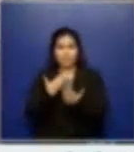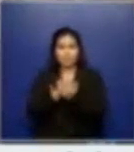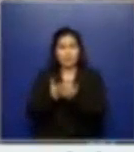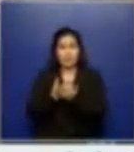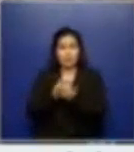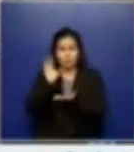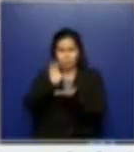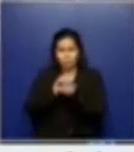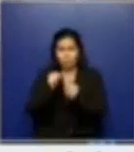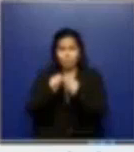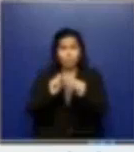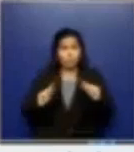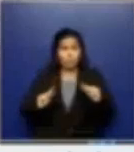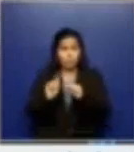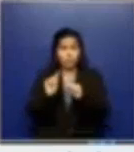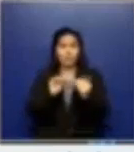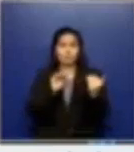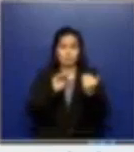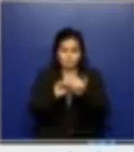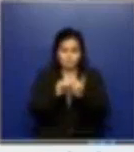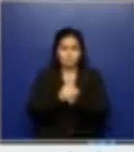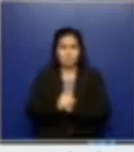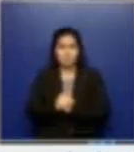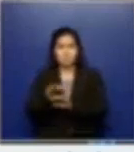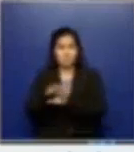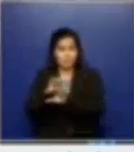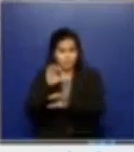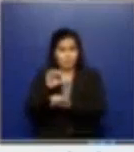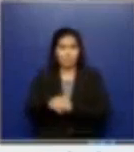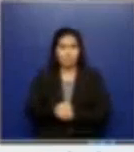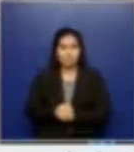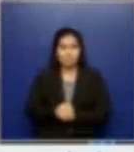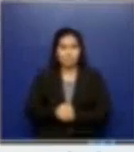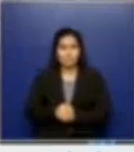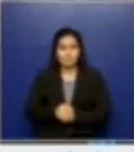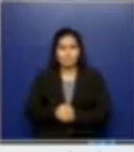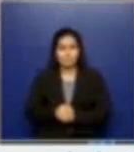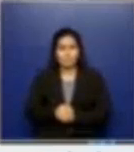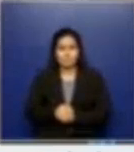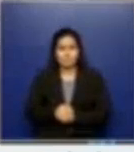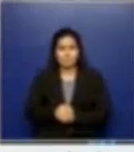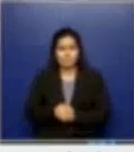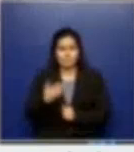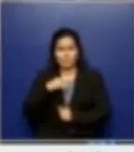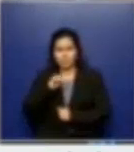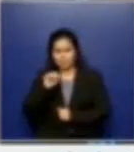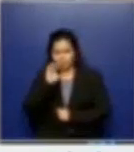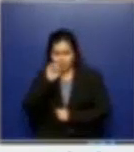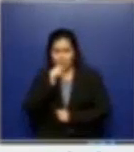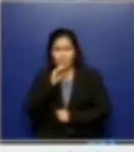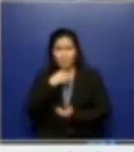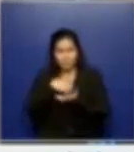รครับคมนาคมมหาไทยหลายคนเพื่อนเขาหลายคนเขาพูดแล้ว